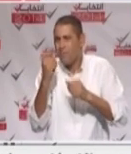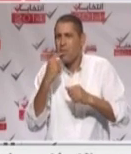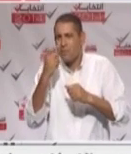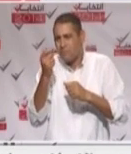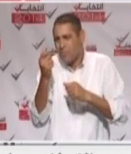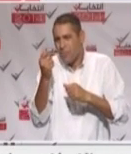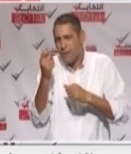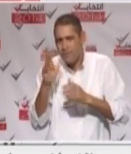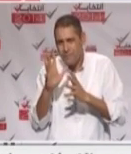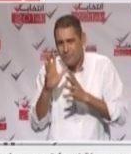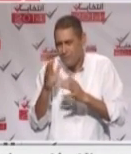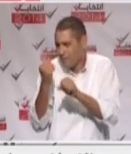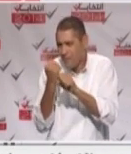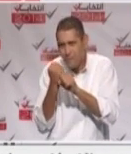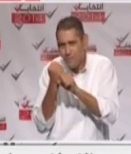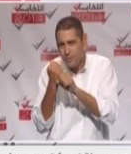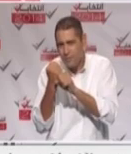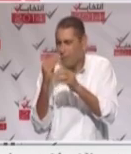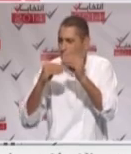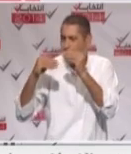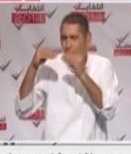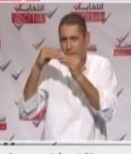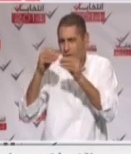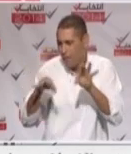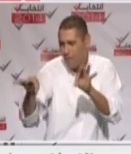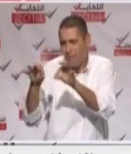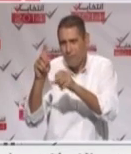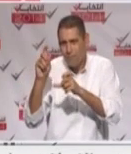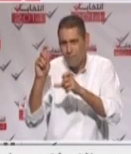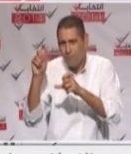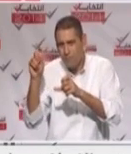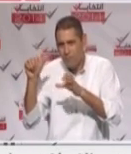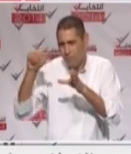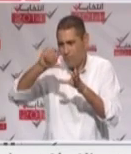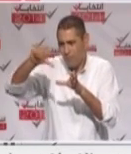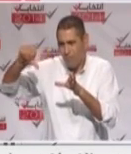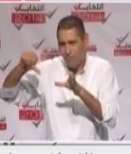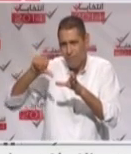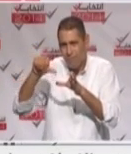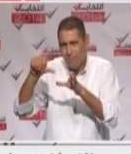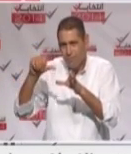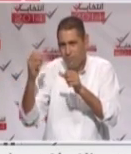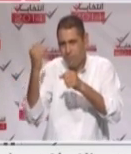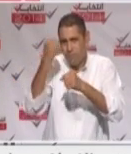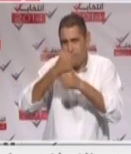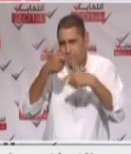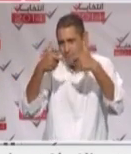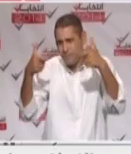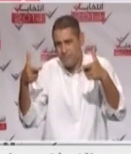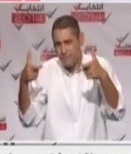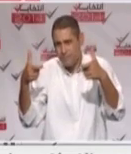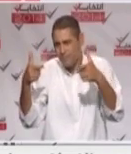صناعي متكامل العمل على تعزيز المناطق القويه وتشجيع الشباب في الاستثمار الفلاحي وتركيز التعاضديات والمجمعات